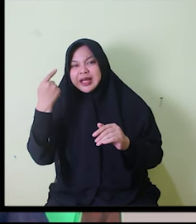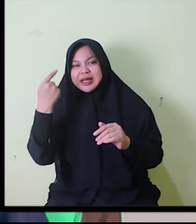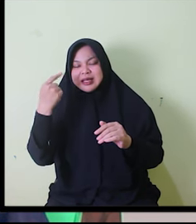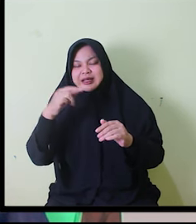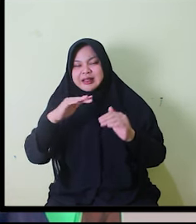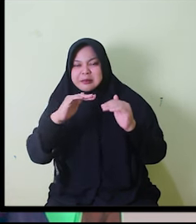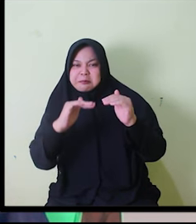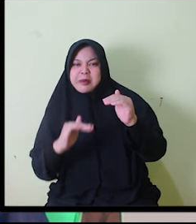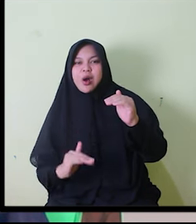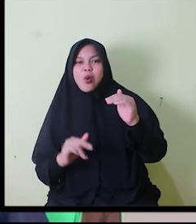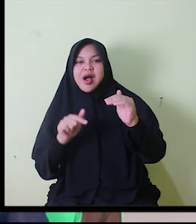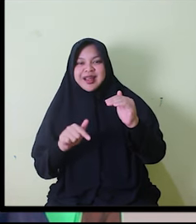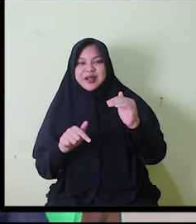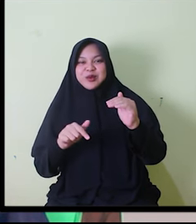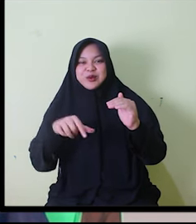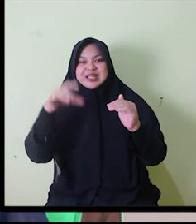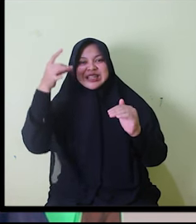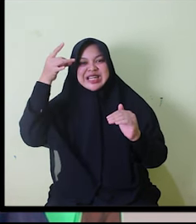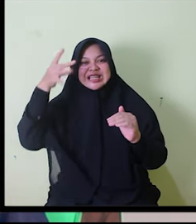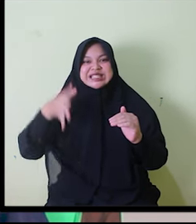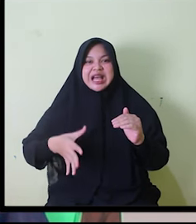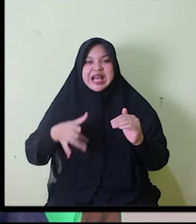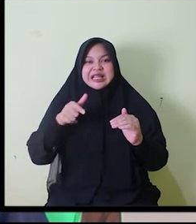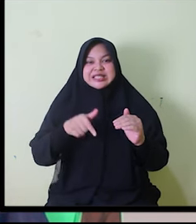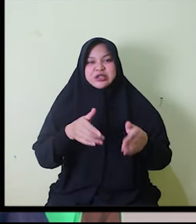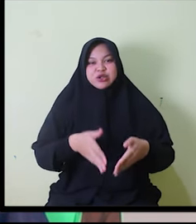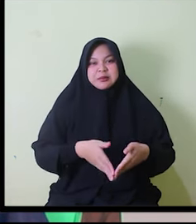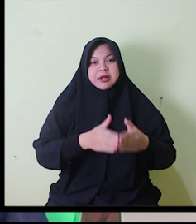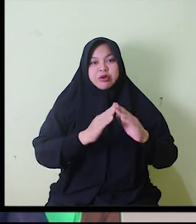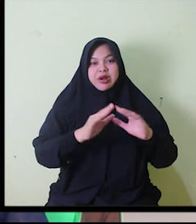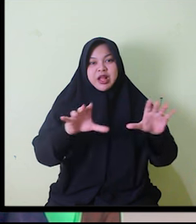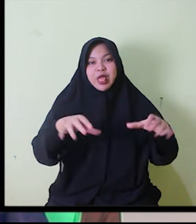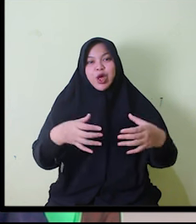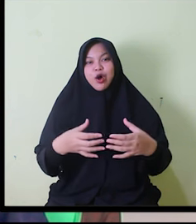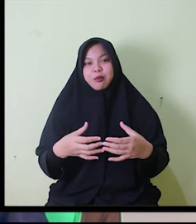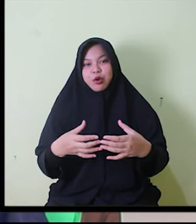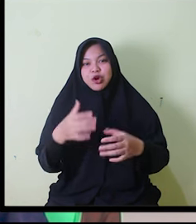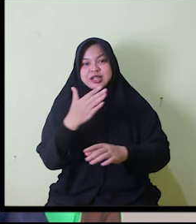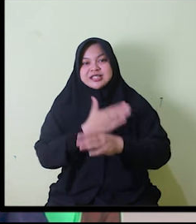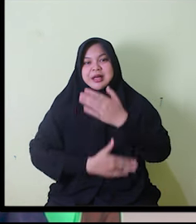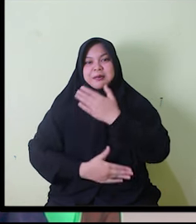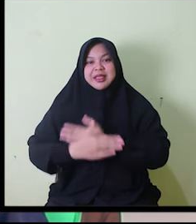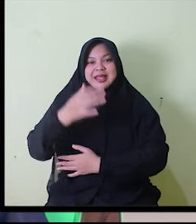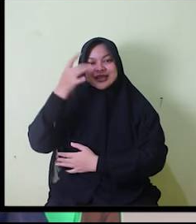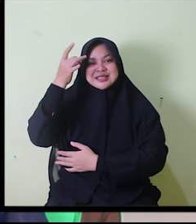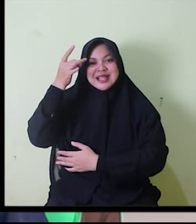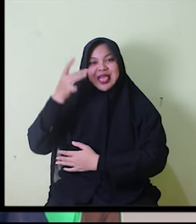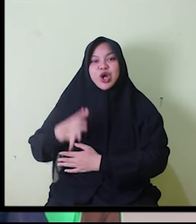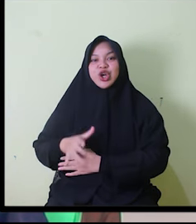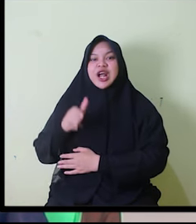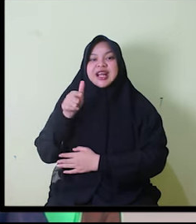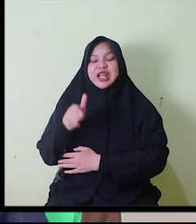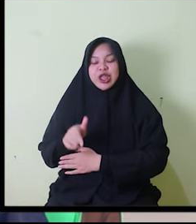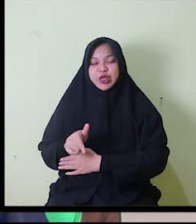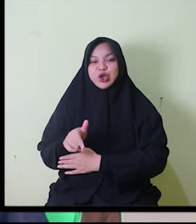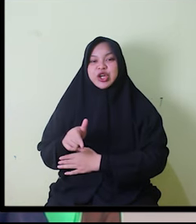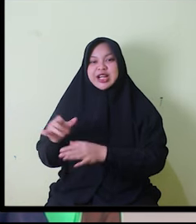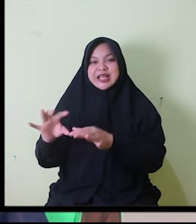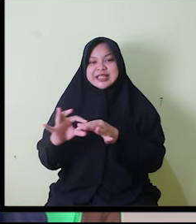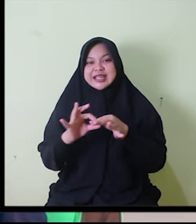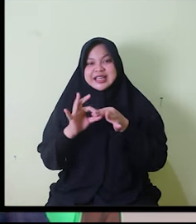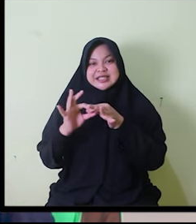makanya di situlah terbentuk ee sebuah kelompok disabilitas kelurahan itu karena memang ada program yang antara kerjaasama kota propolinggo